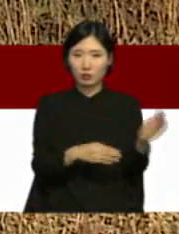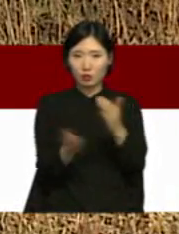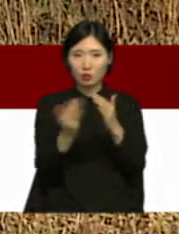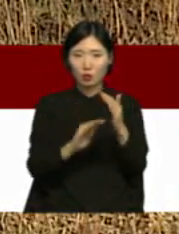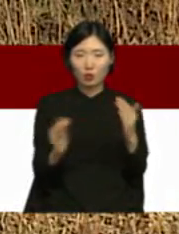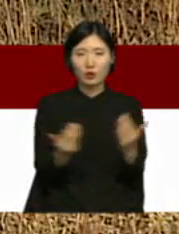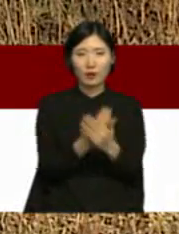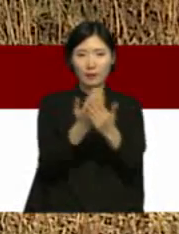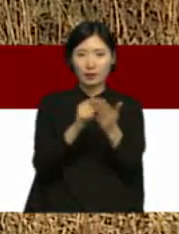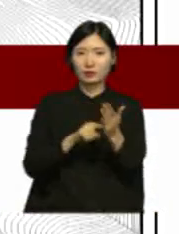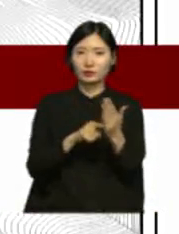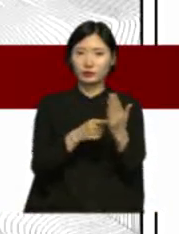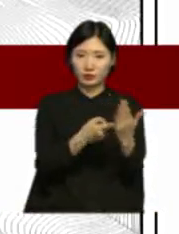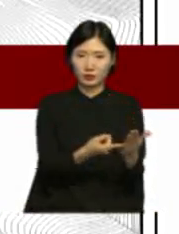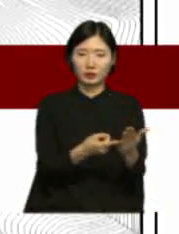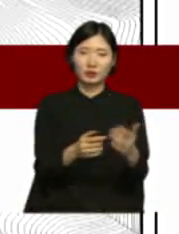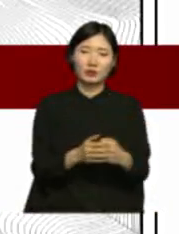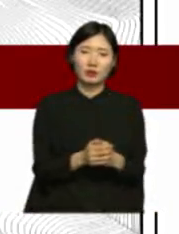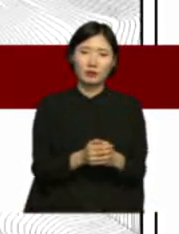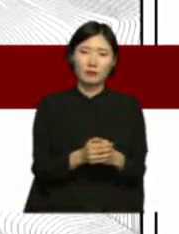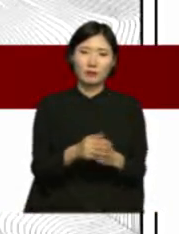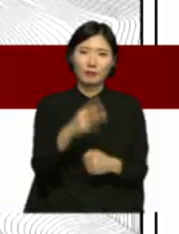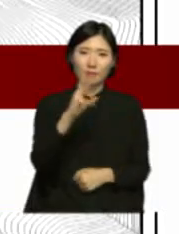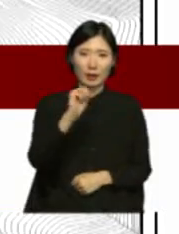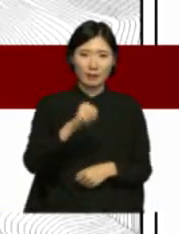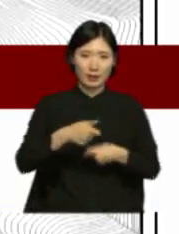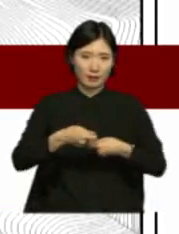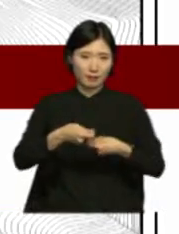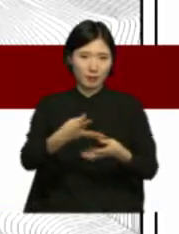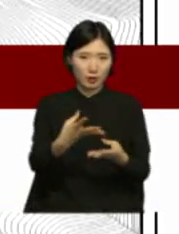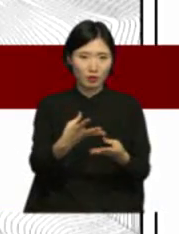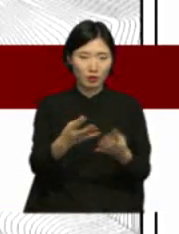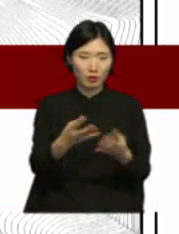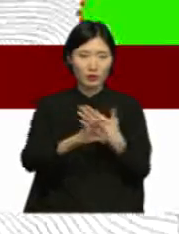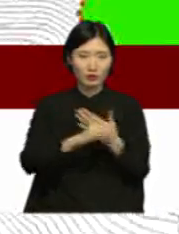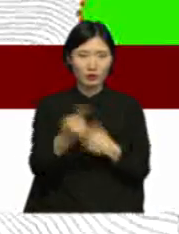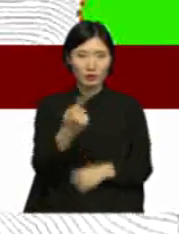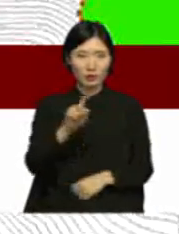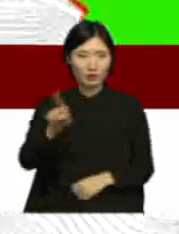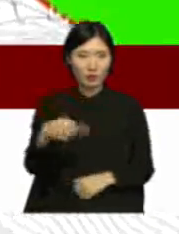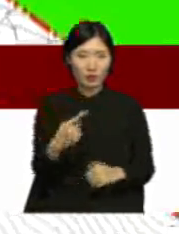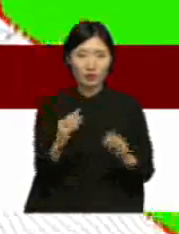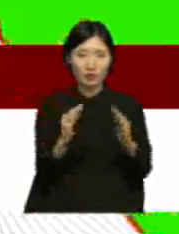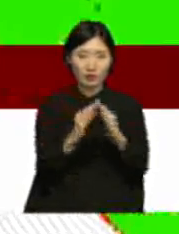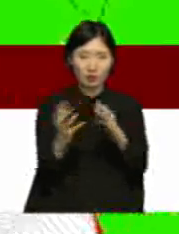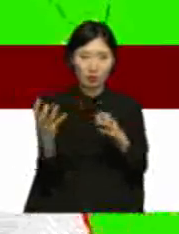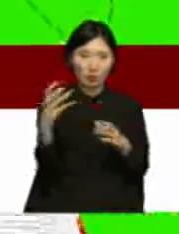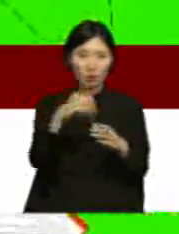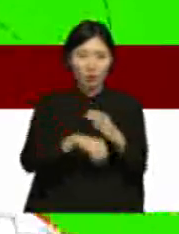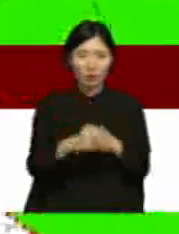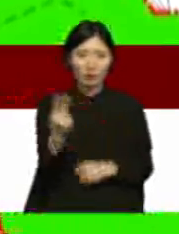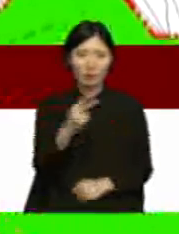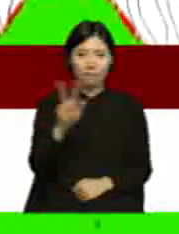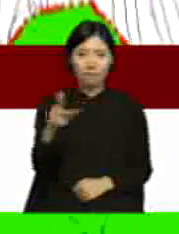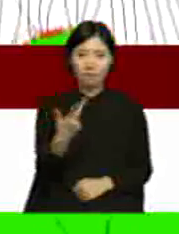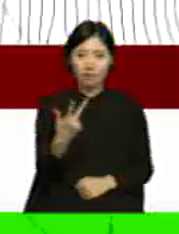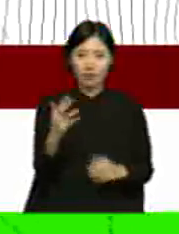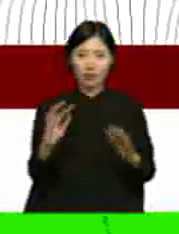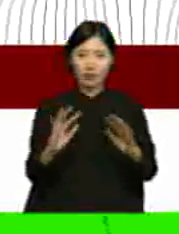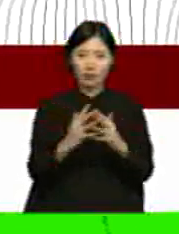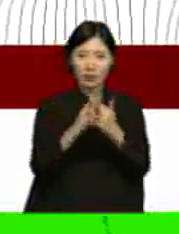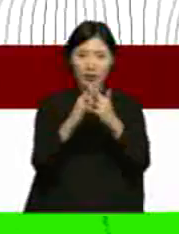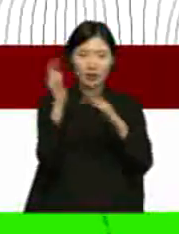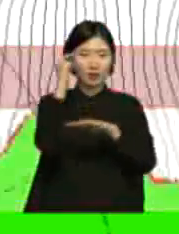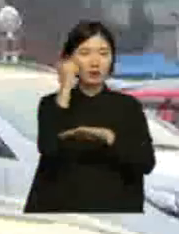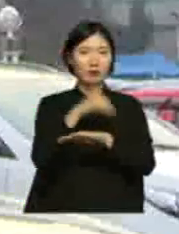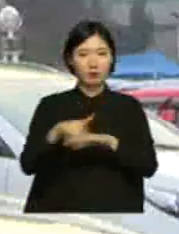개발이 추진됐습니다 8만 평의 부지에 임대 100가구를 포함해 2700 세대를 짓는